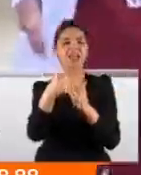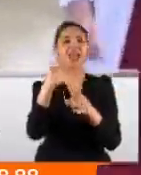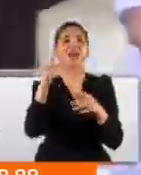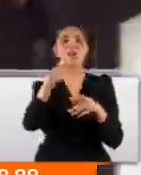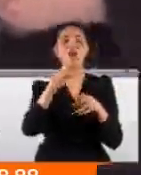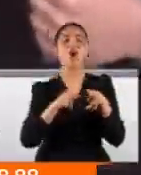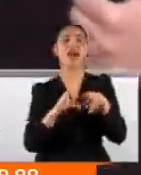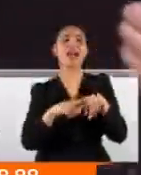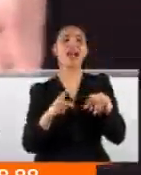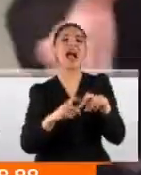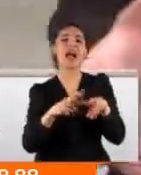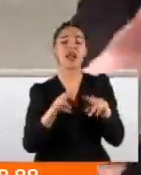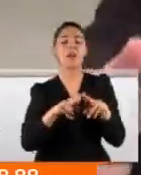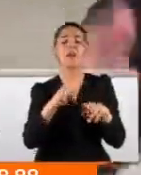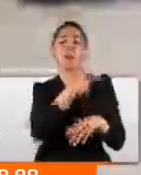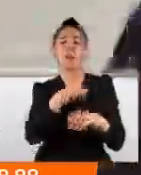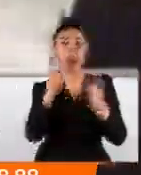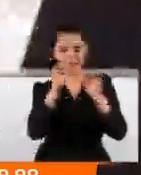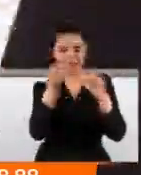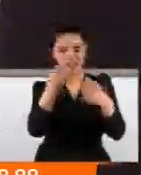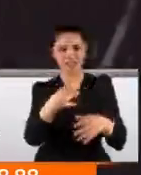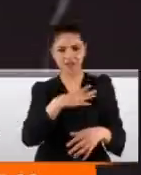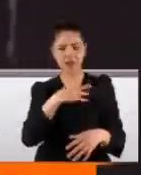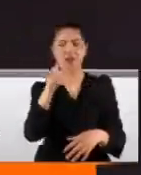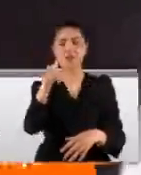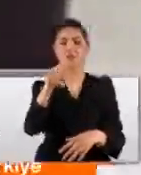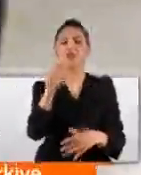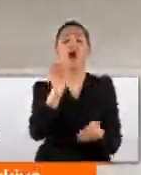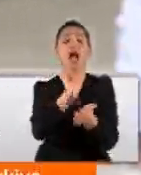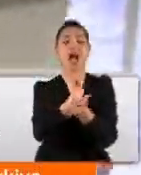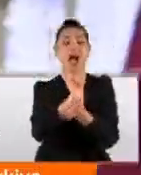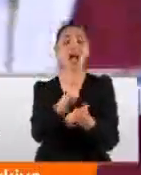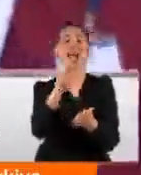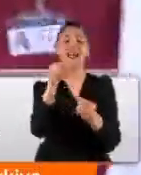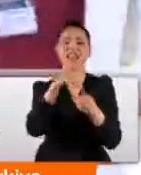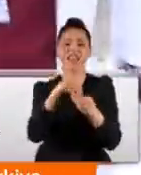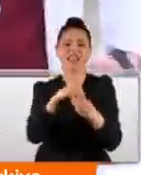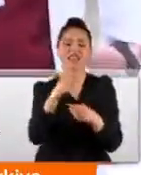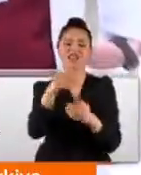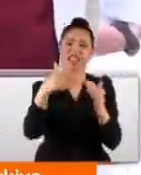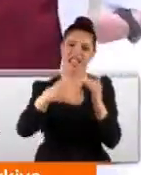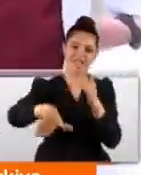Karan. Belediyeden desteklerini de aldılar. Şimdi ailelerinin yeni üyeleriyle birlikte